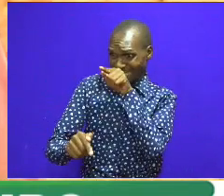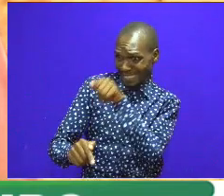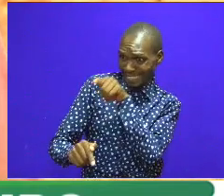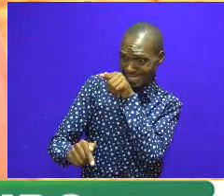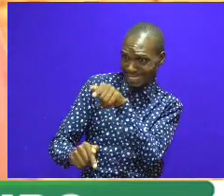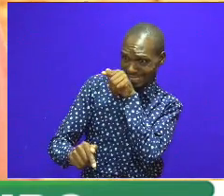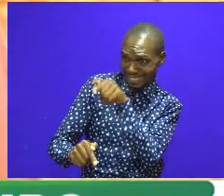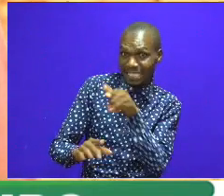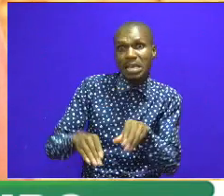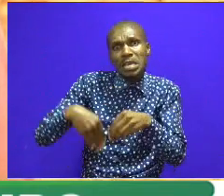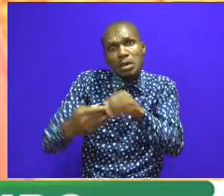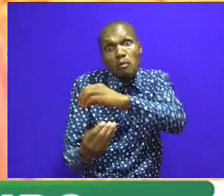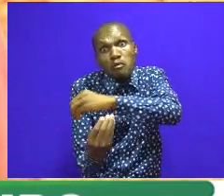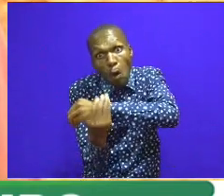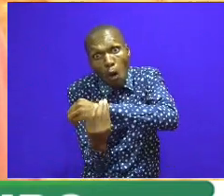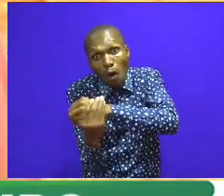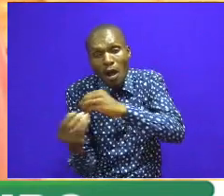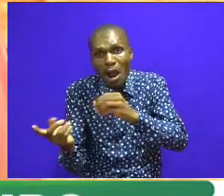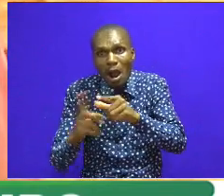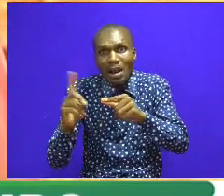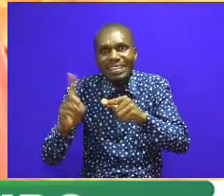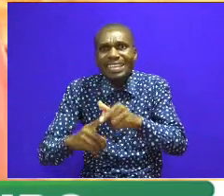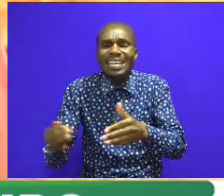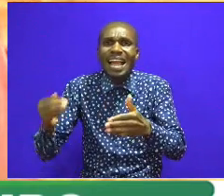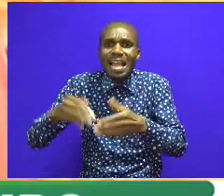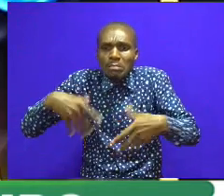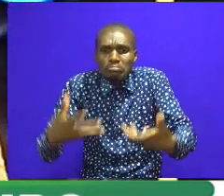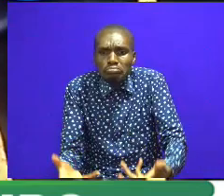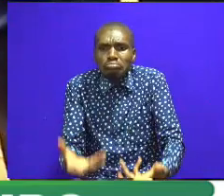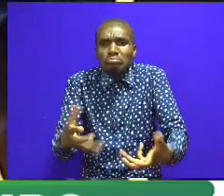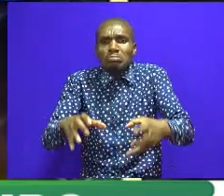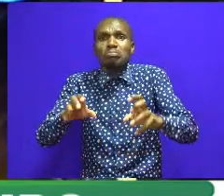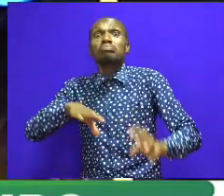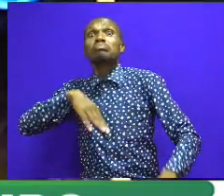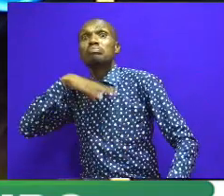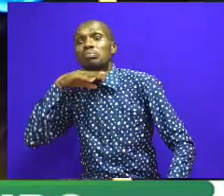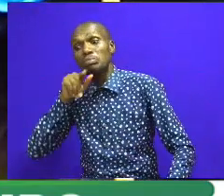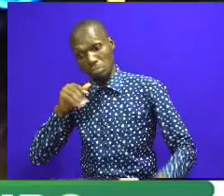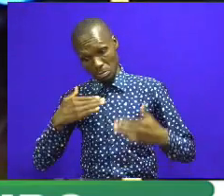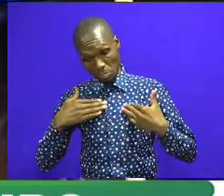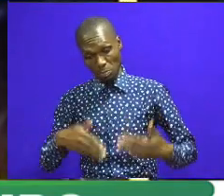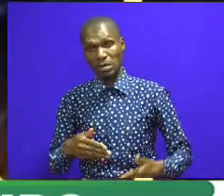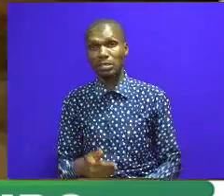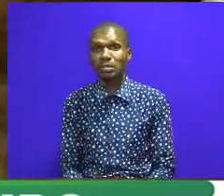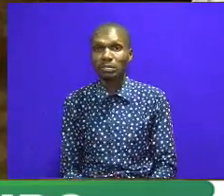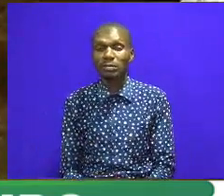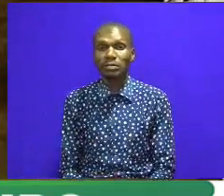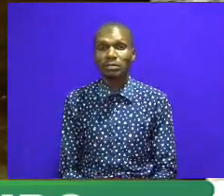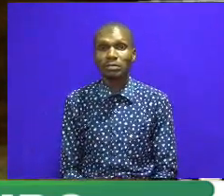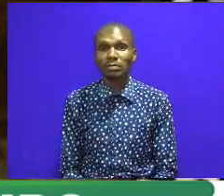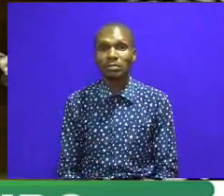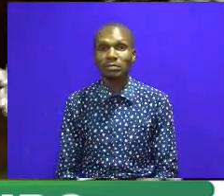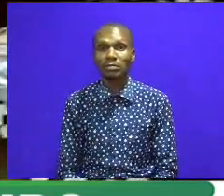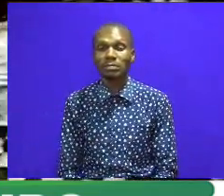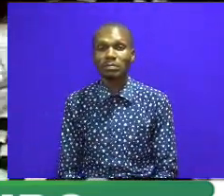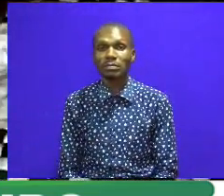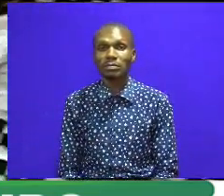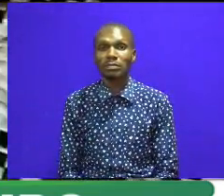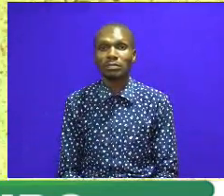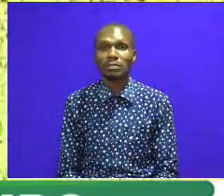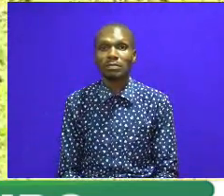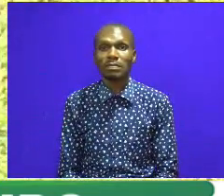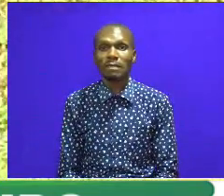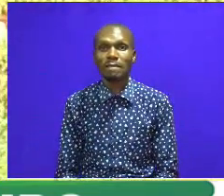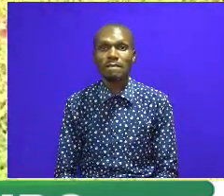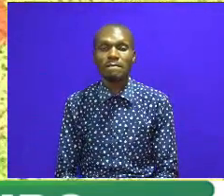oruwete chivese. Ndeli chika tindo koromo vere. Kulipote liga taseni Kendizi TV. Kuruwa seke nyorokia eke gogi. Kewotoka imeye